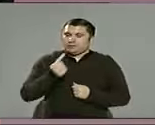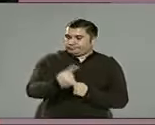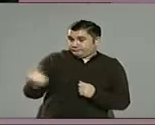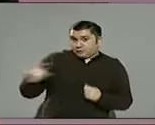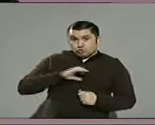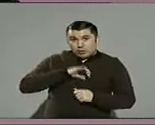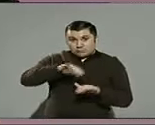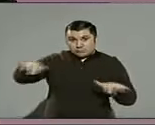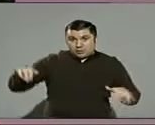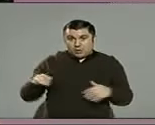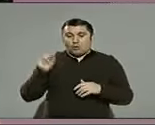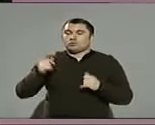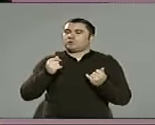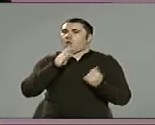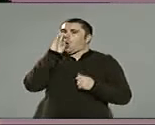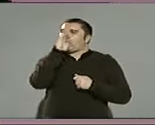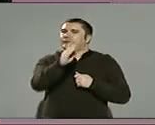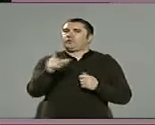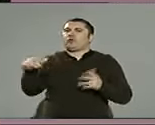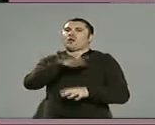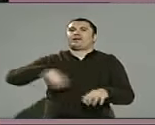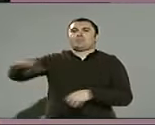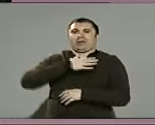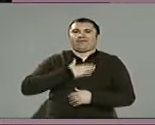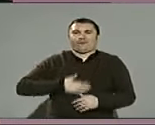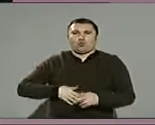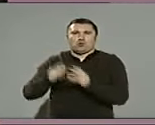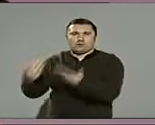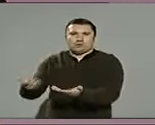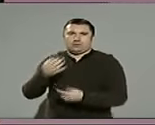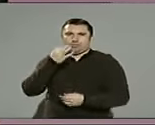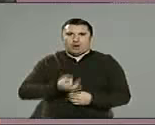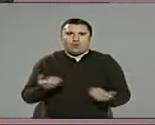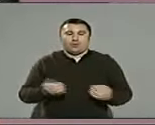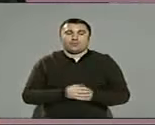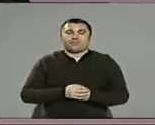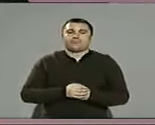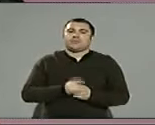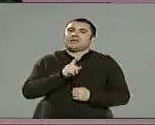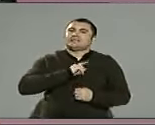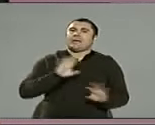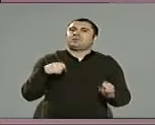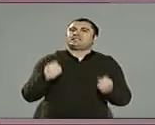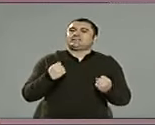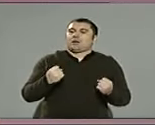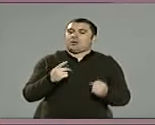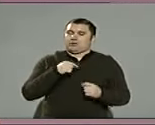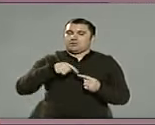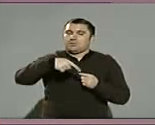auch mit ihrer Orientierung aufs Gemeinwohl. Liebe Genossinnen und Genossen, ich bin sicher, wir erleben gerade das Ende einer